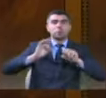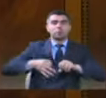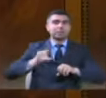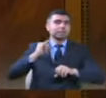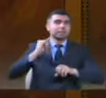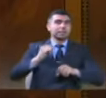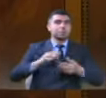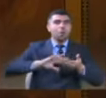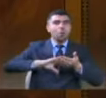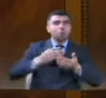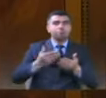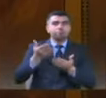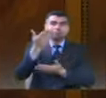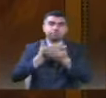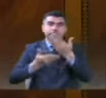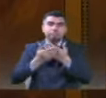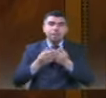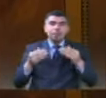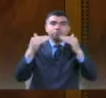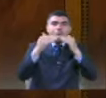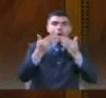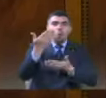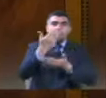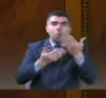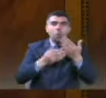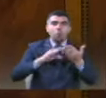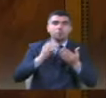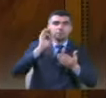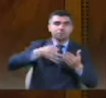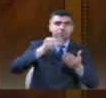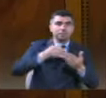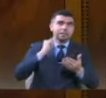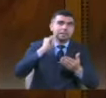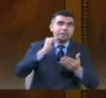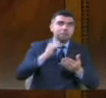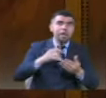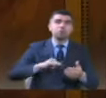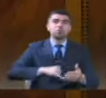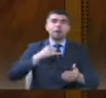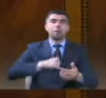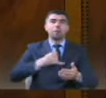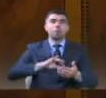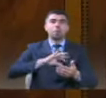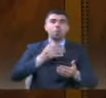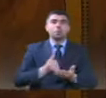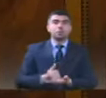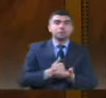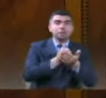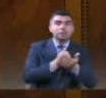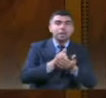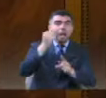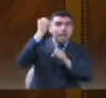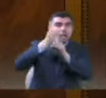الثقة والمسؤولية لمباشرة الإصلاحات، وكل ذلك من أجل أن نمنح لشبابنا ولقواتنا العاملة